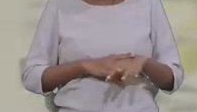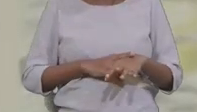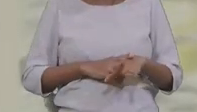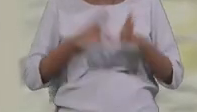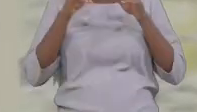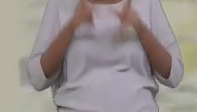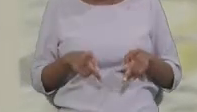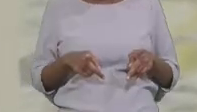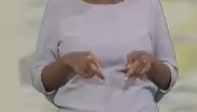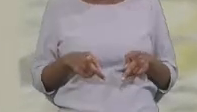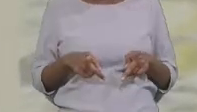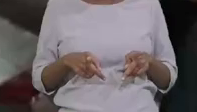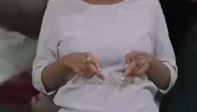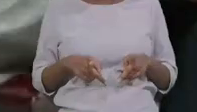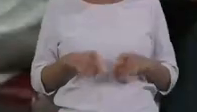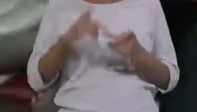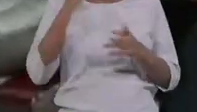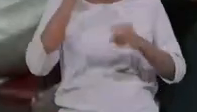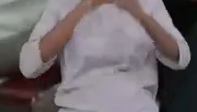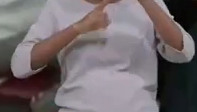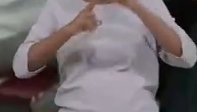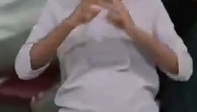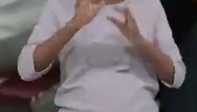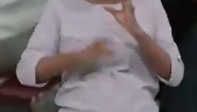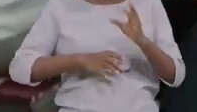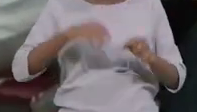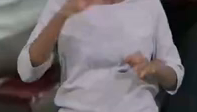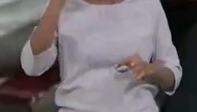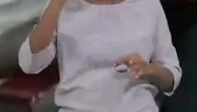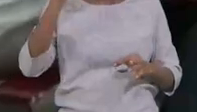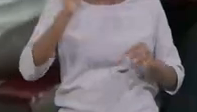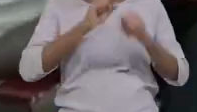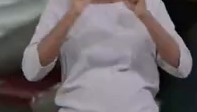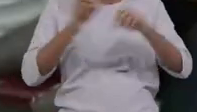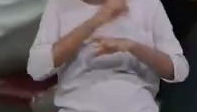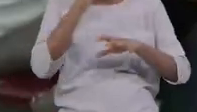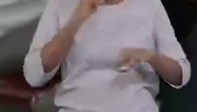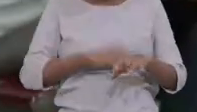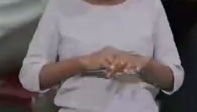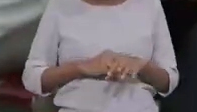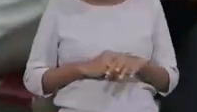naturellement, personnellement, prophétique, spirituel,